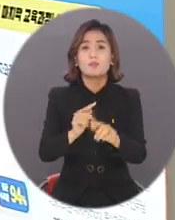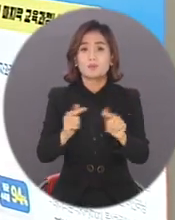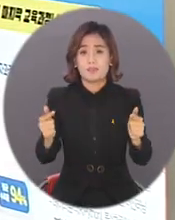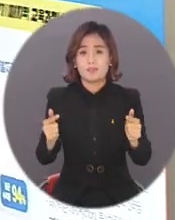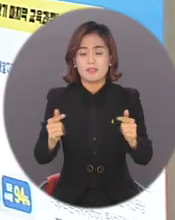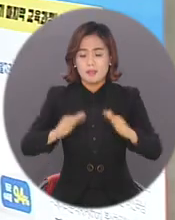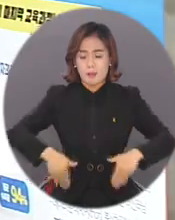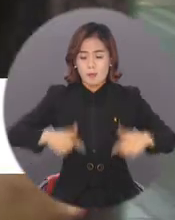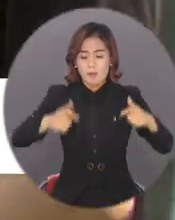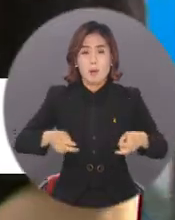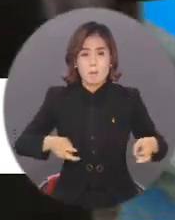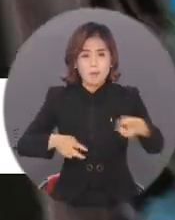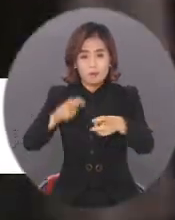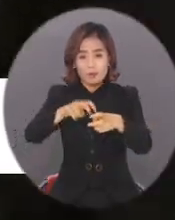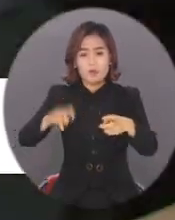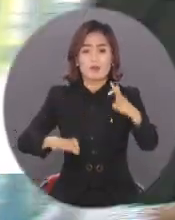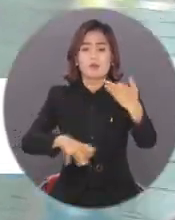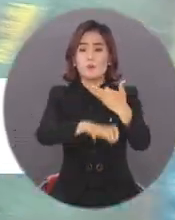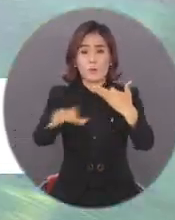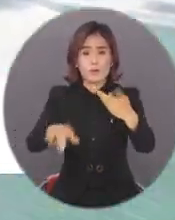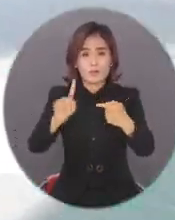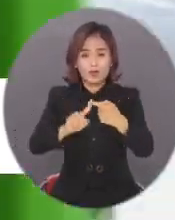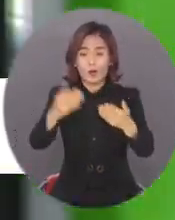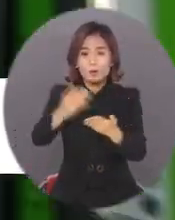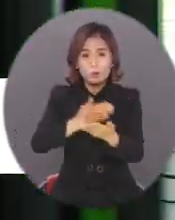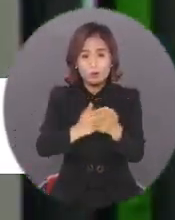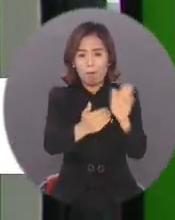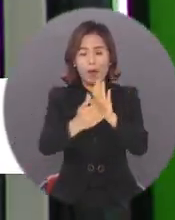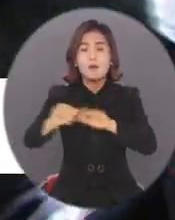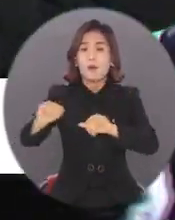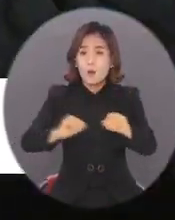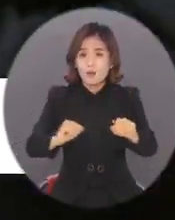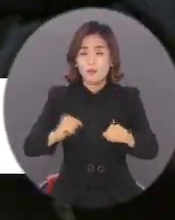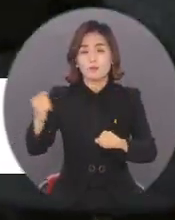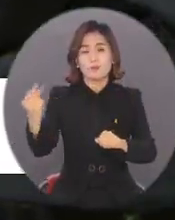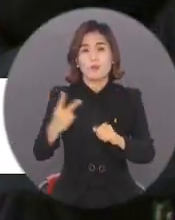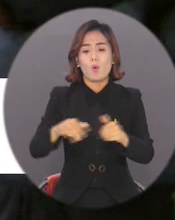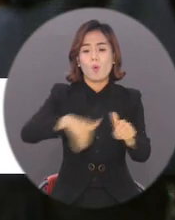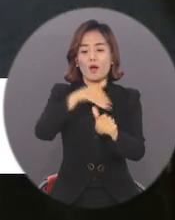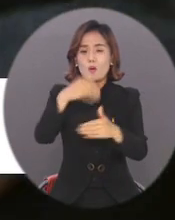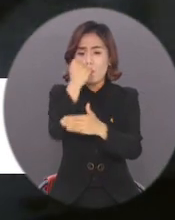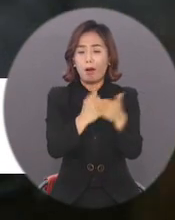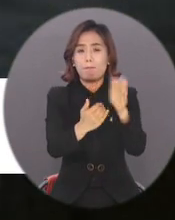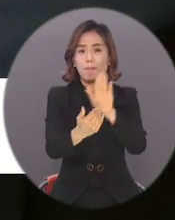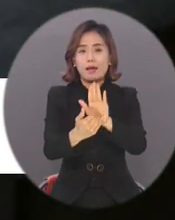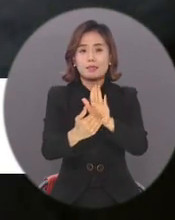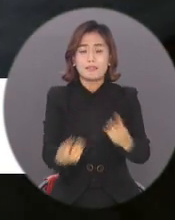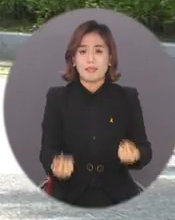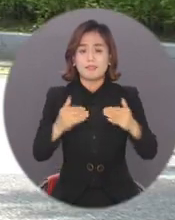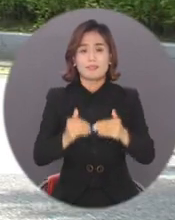교직원들은 남구의 버스 승강장 18곳에서 청소와 방역활동과 함께 환경오염 방지